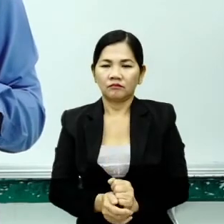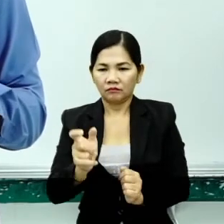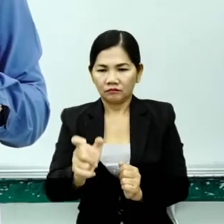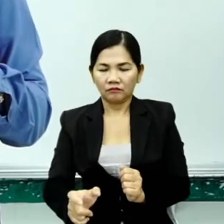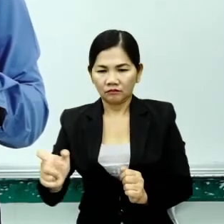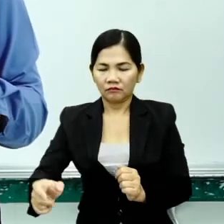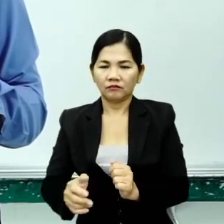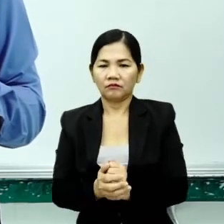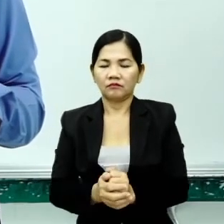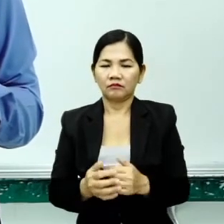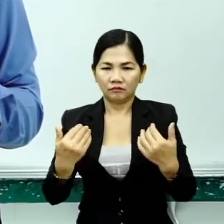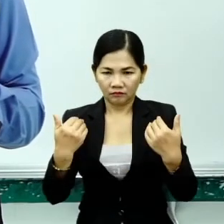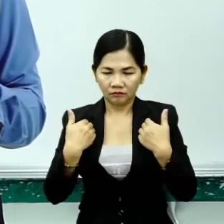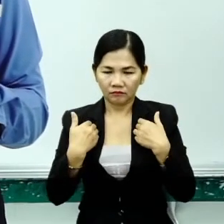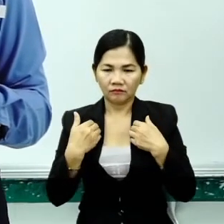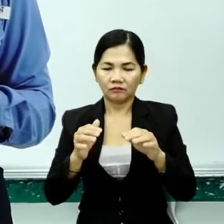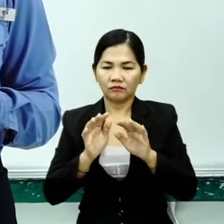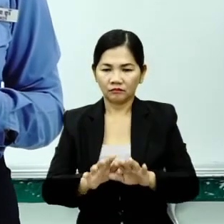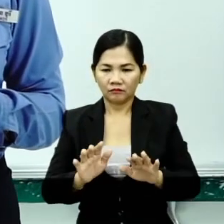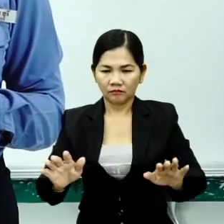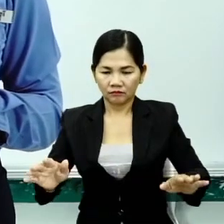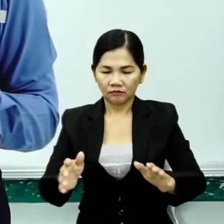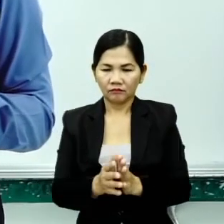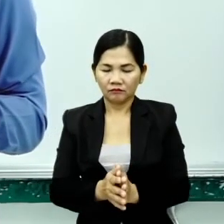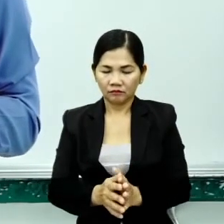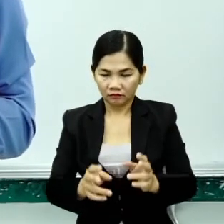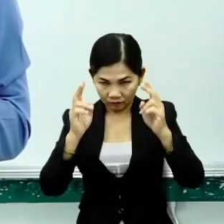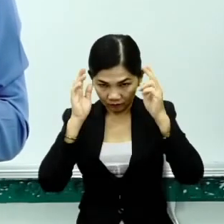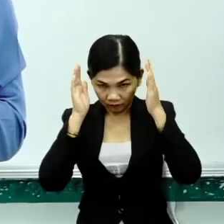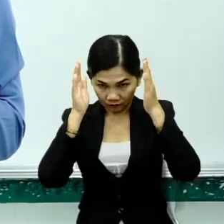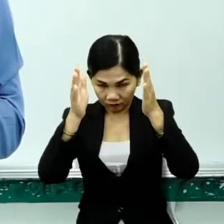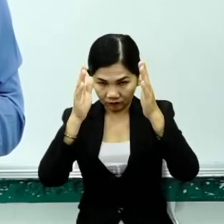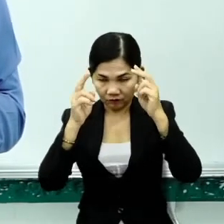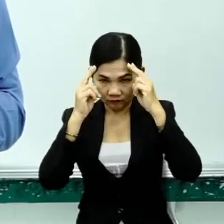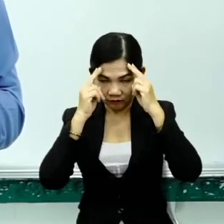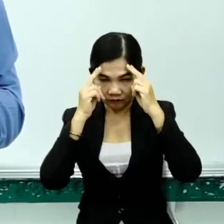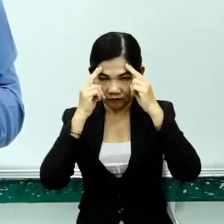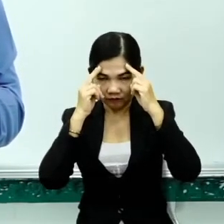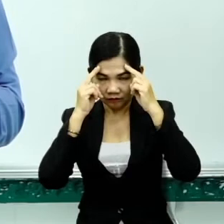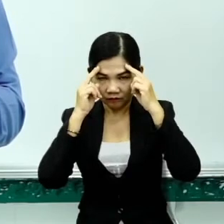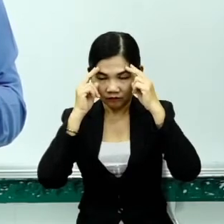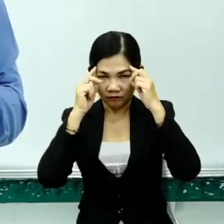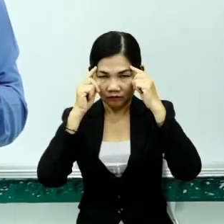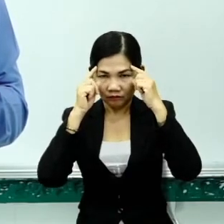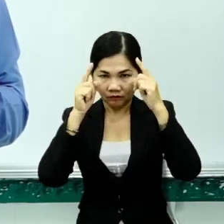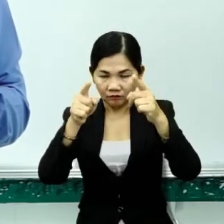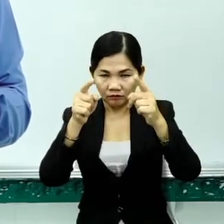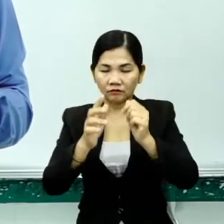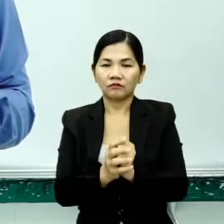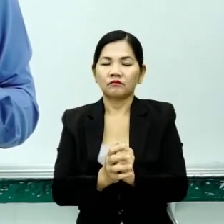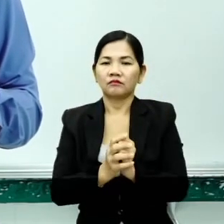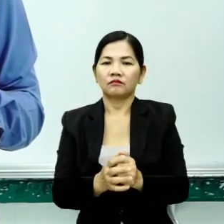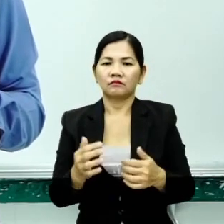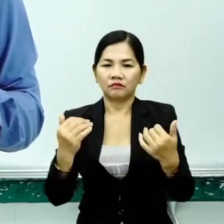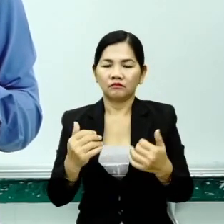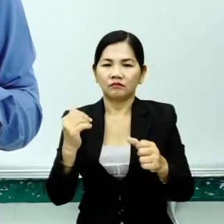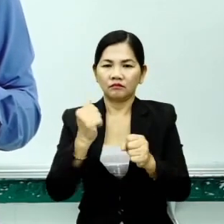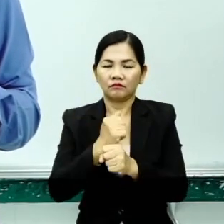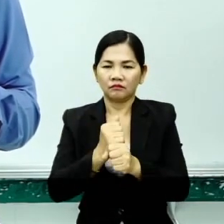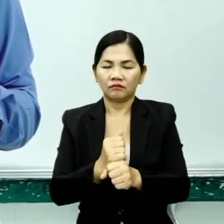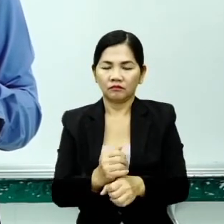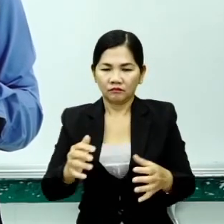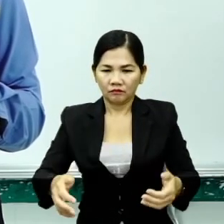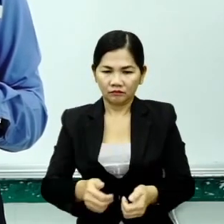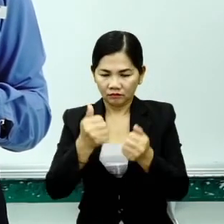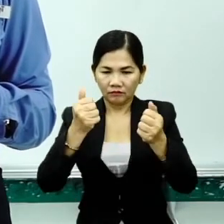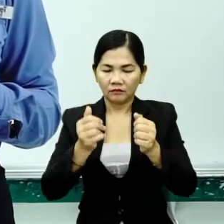dương cha anh chẳng đôi chân con tự ăn con tự miền ca prong bảy giờ nó còn nói chấm pu sát ở dương bàn ở chân chấm đầm bấy cha chia viên kêu